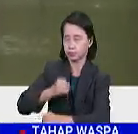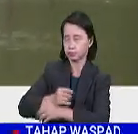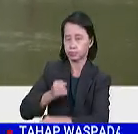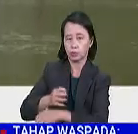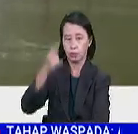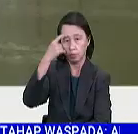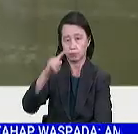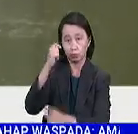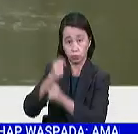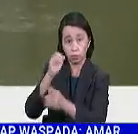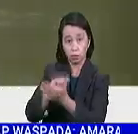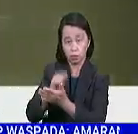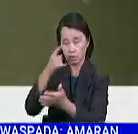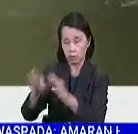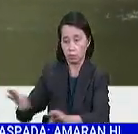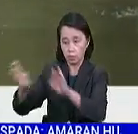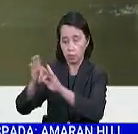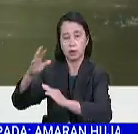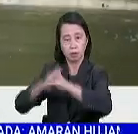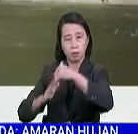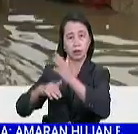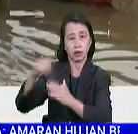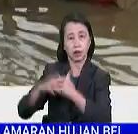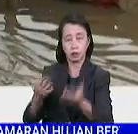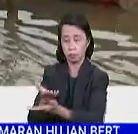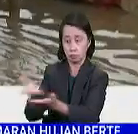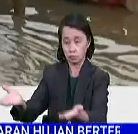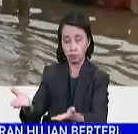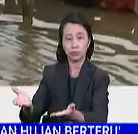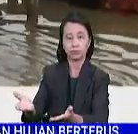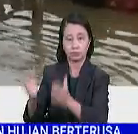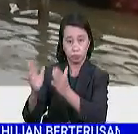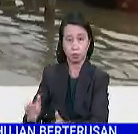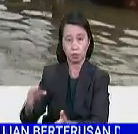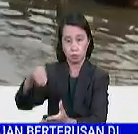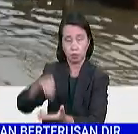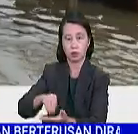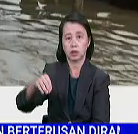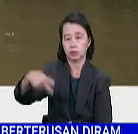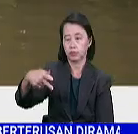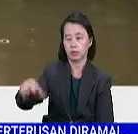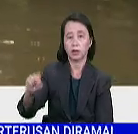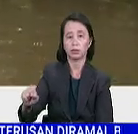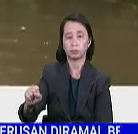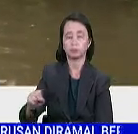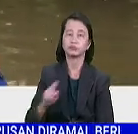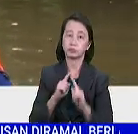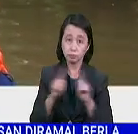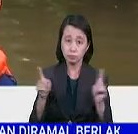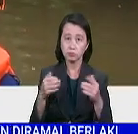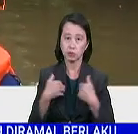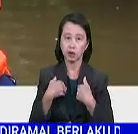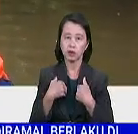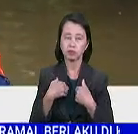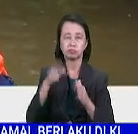tujuan itu untuk kepentingan dan keselesaan kepadamu amoxsa banjir di kota merdu hollow bagaimanapun